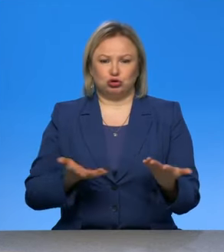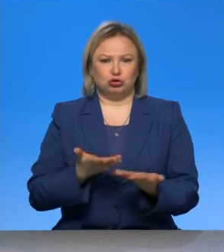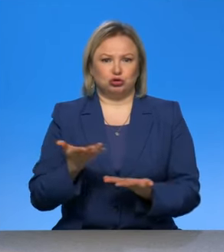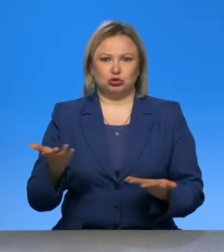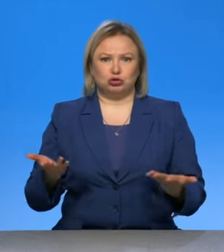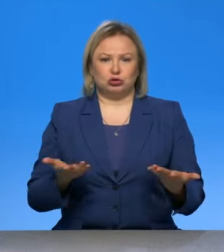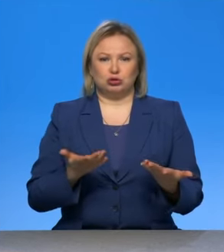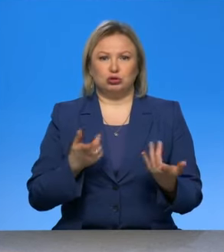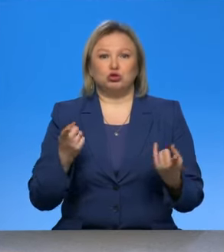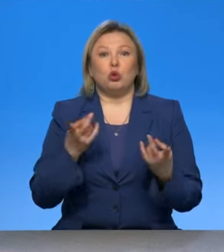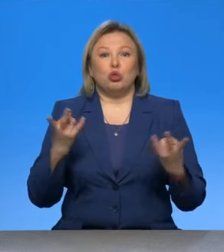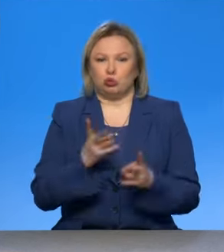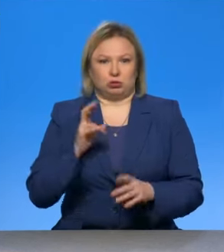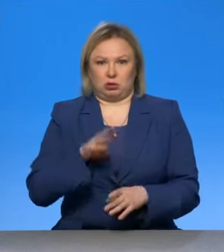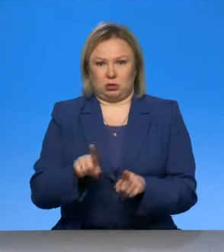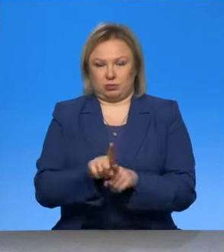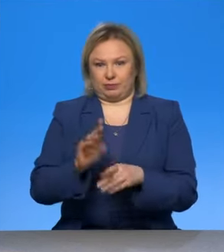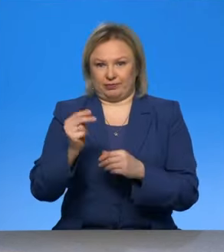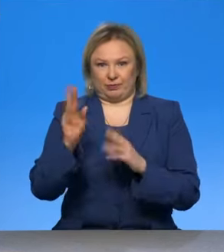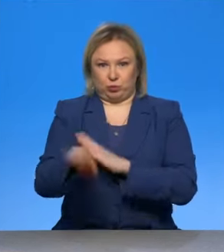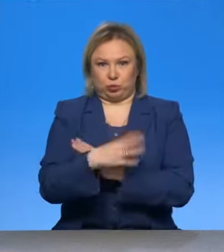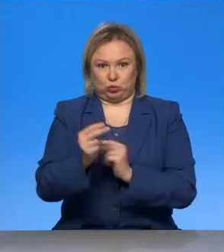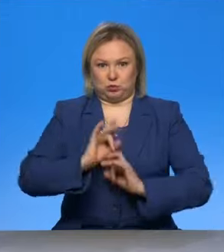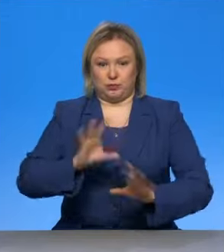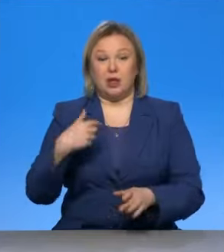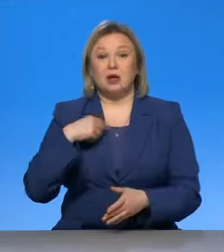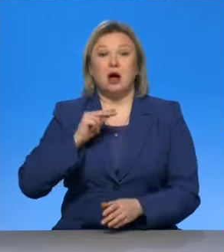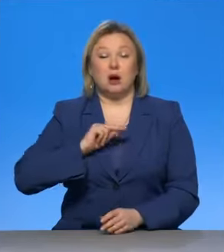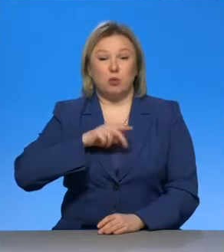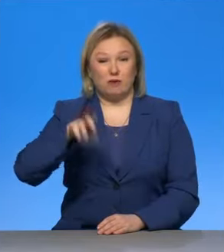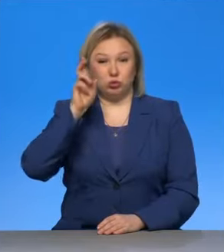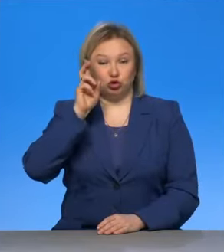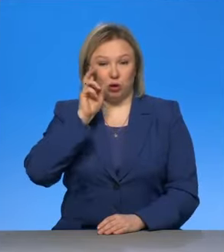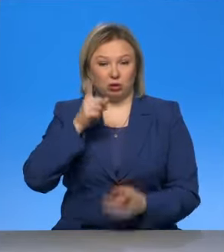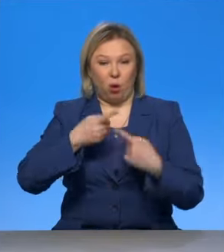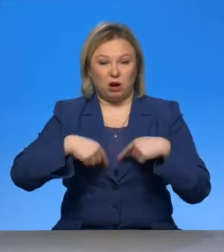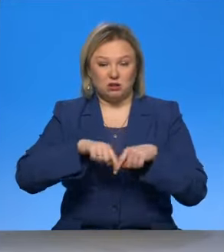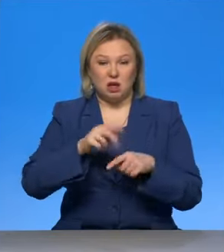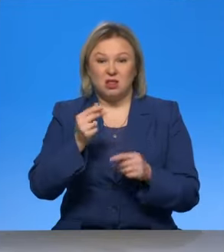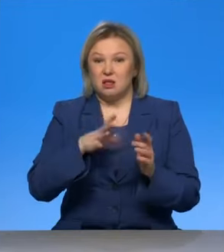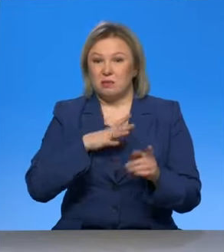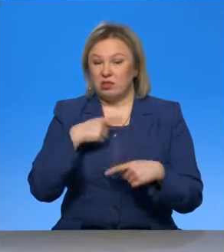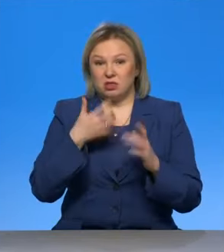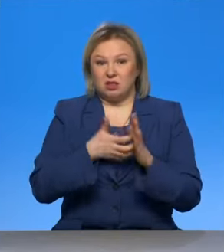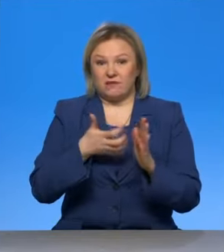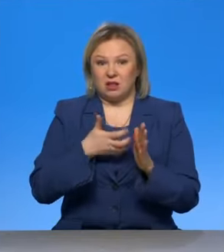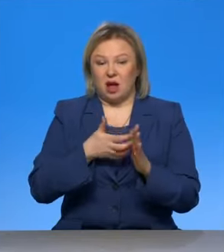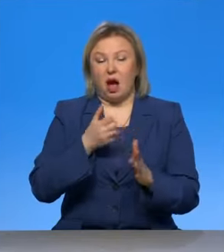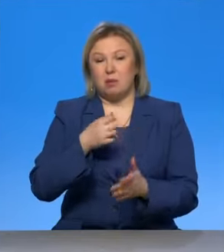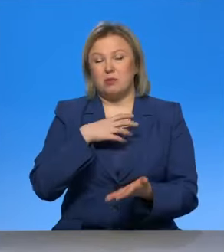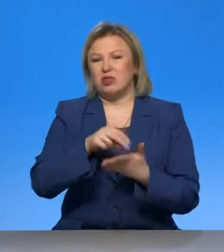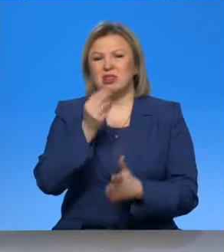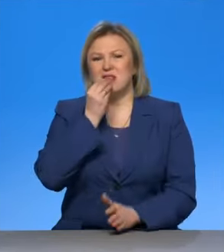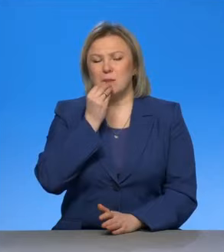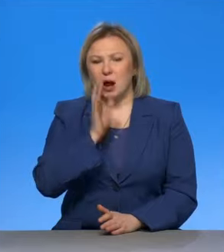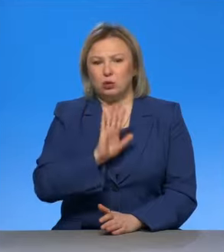не на то, что нужно. Работаю в бюджетной организации. Обычно денег не хватает. Поэтому берешь либо на, ну, не на продукты, конечно, имеется